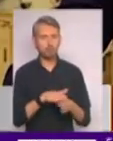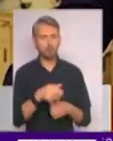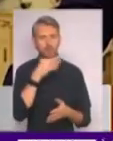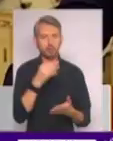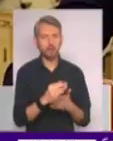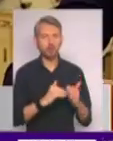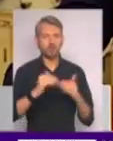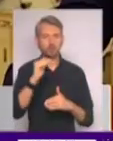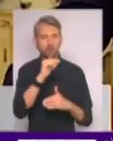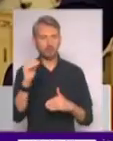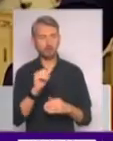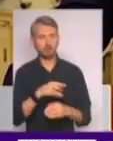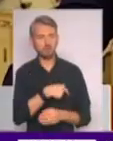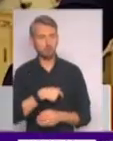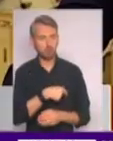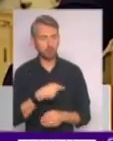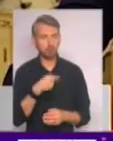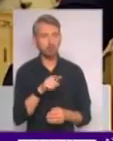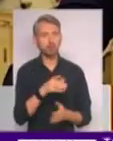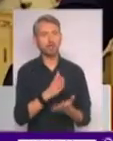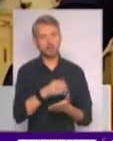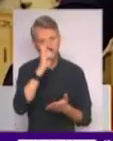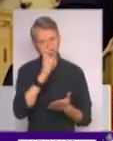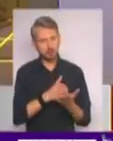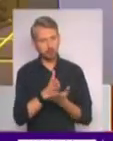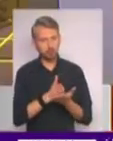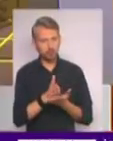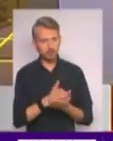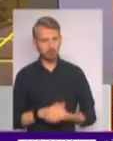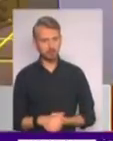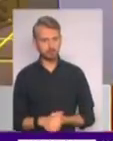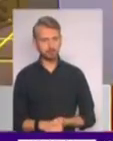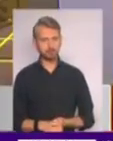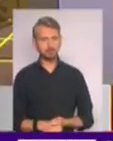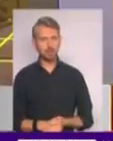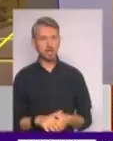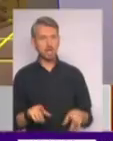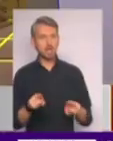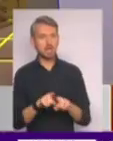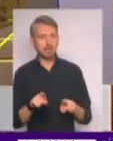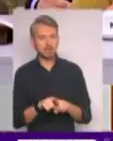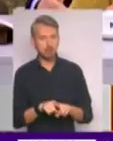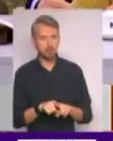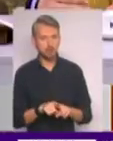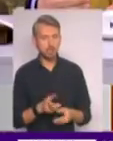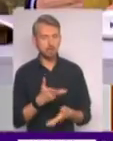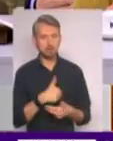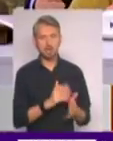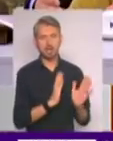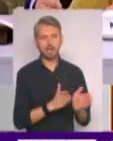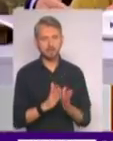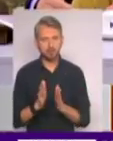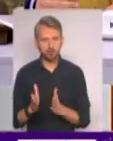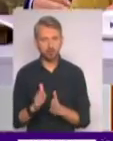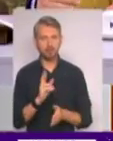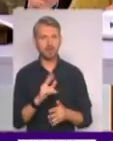рівня, ніж депутати, тому що вони є державними службовцями. Абсолютно. Так само ми ритмічно,